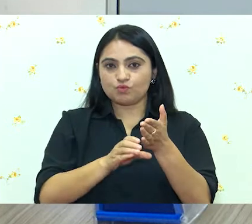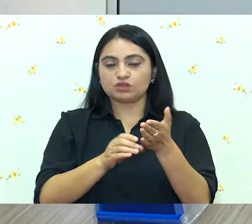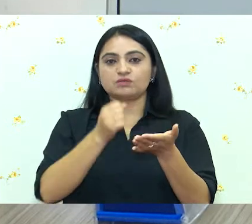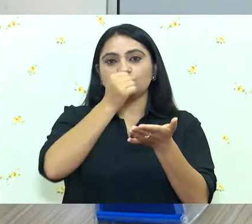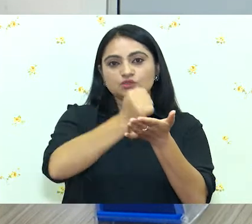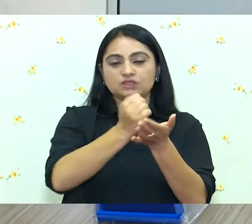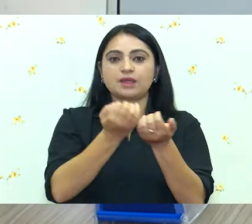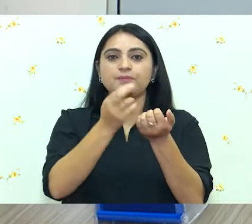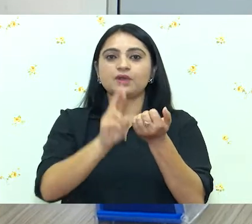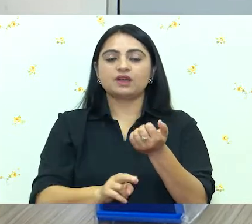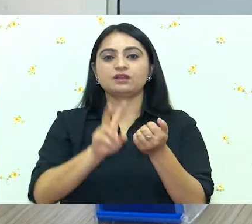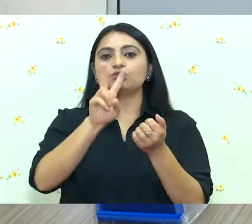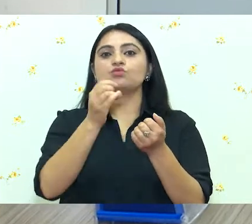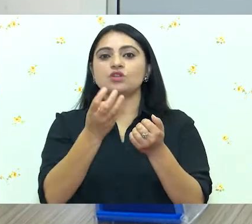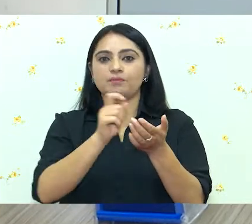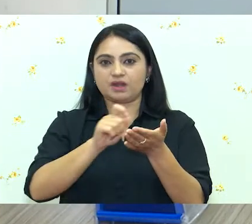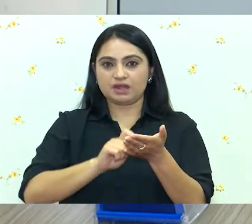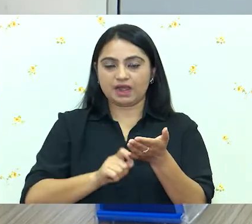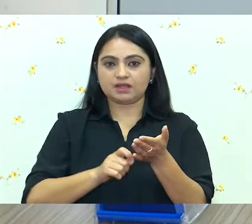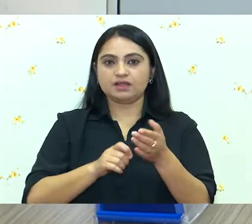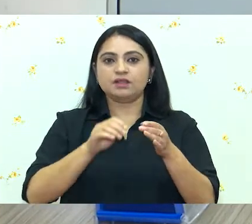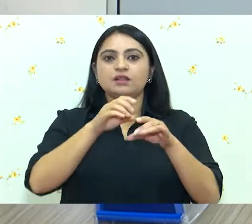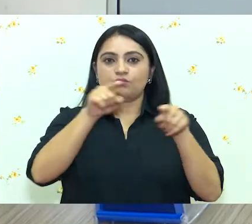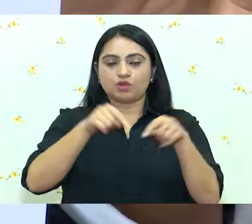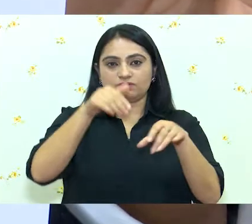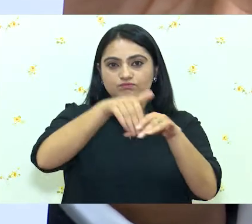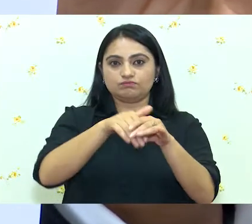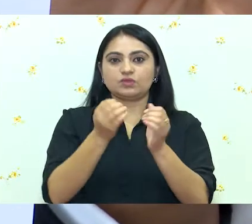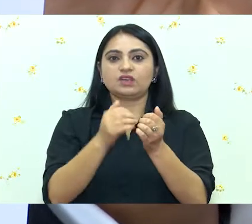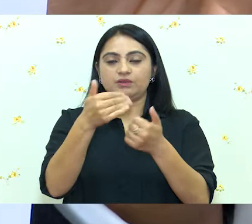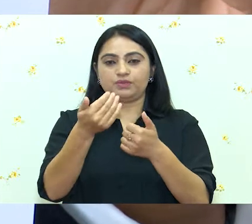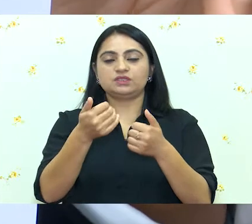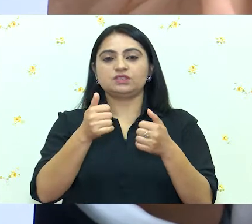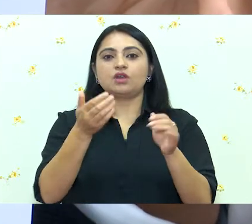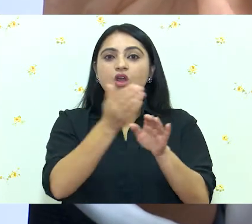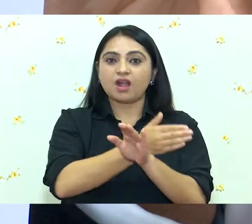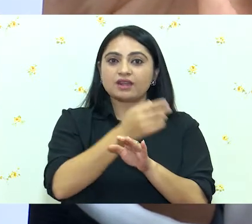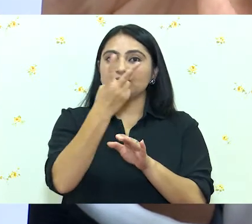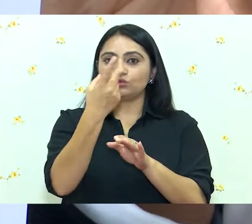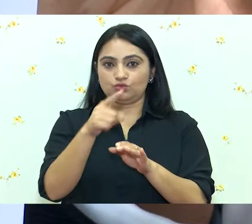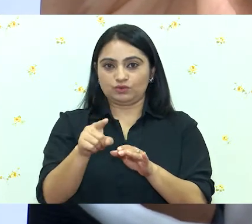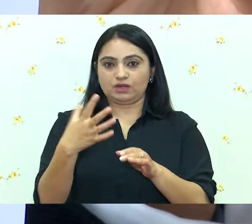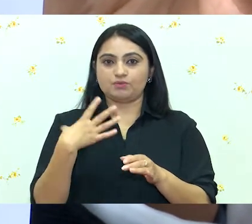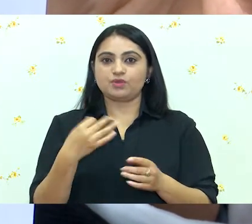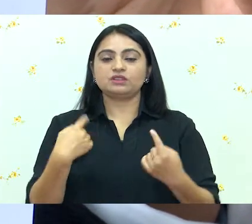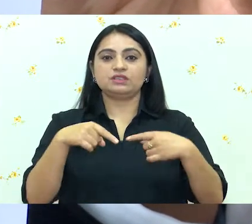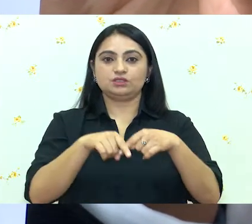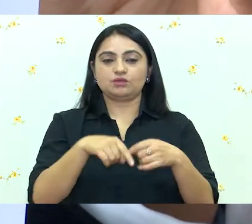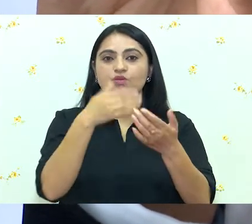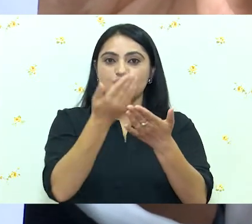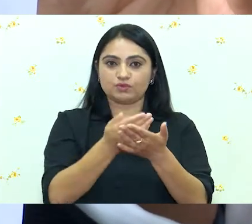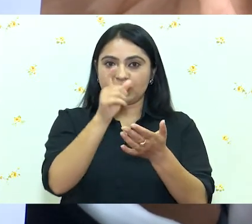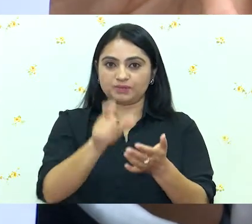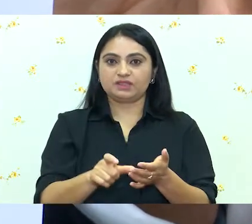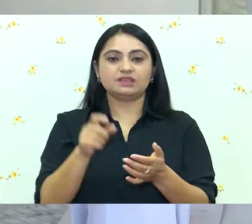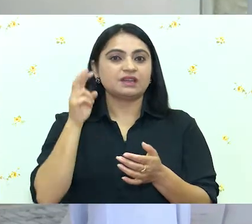छाप लगाएर दुई नम्बर लेखिएको मतपेटिकामा खसालिसकेपछि अब अगाडिको दुईवटा प्रतिनिधि सभाको उम्मेदवारको र राजनीतिक